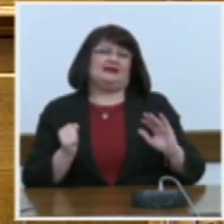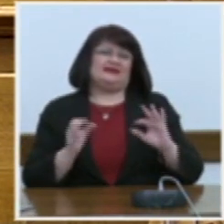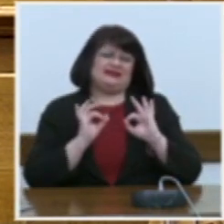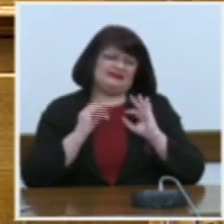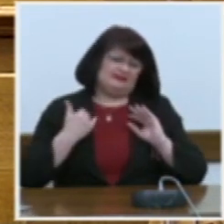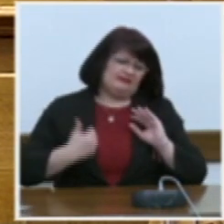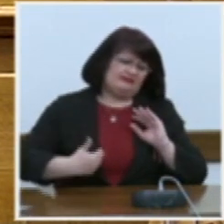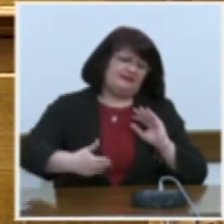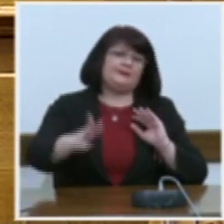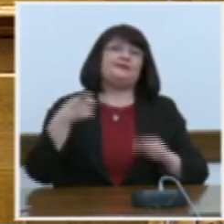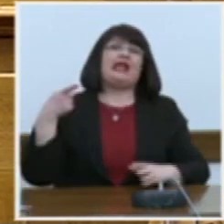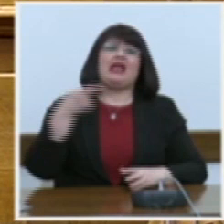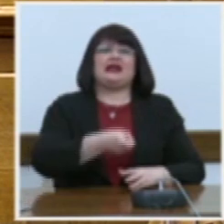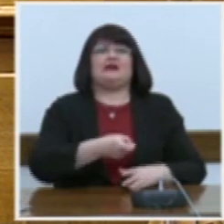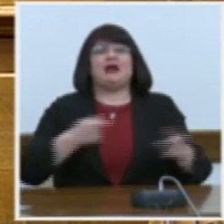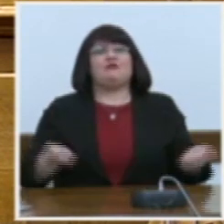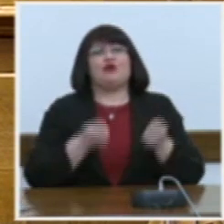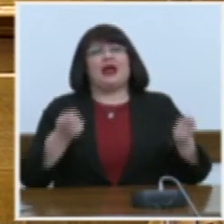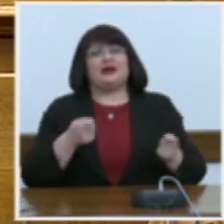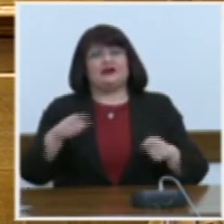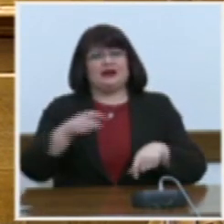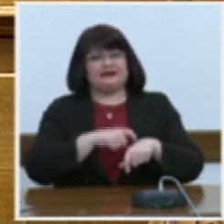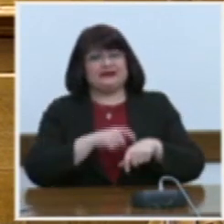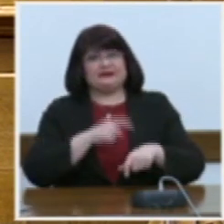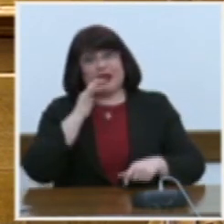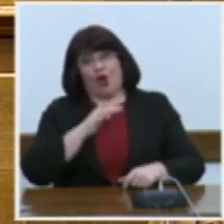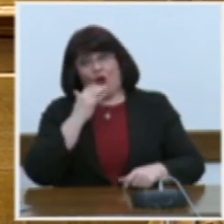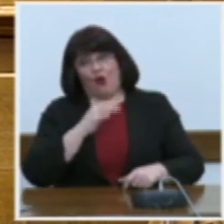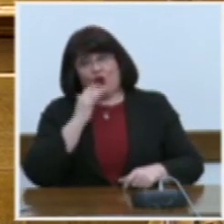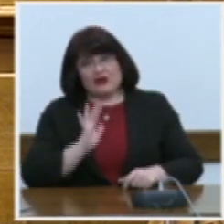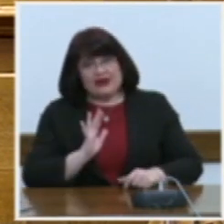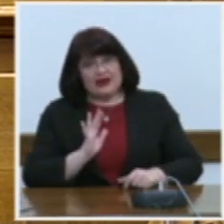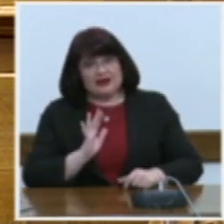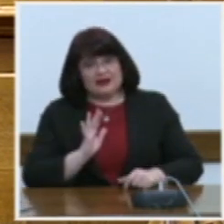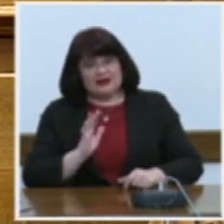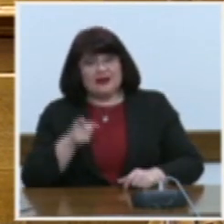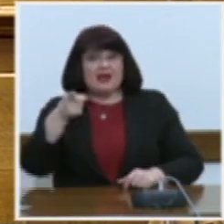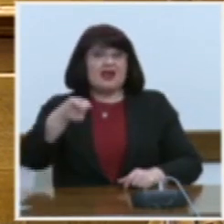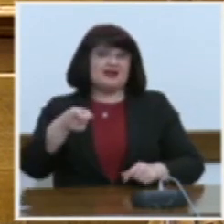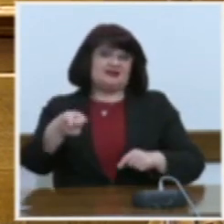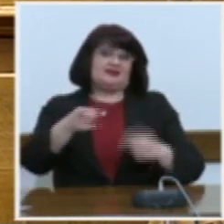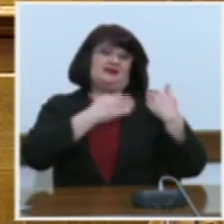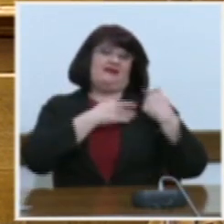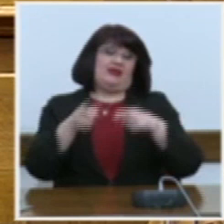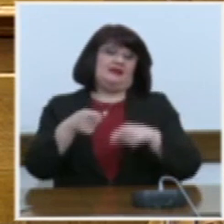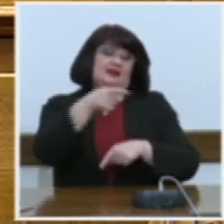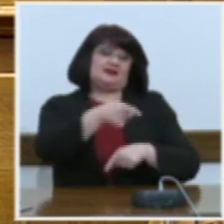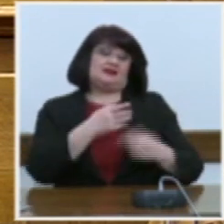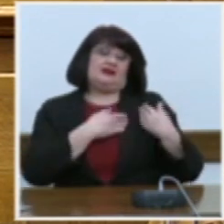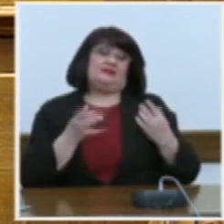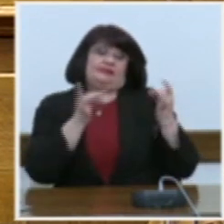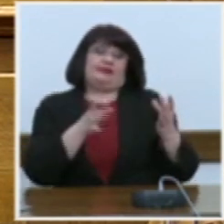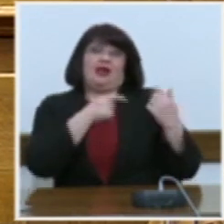το έγκλημα που καταδικάζετε στα λόγια και ο ένας φορτώνει στην πλάτη του άλλου με πολύ